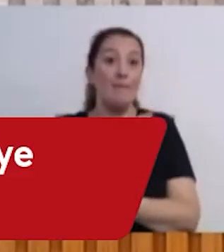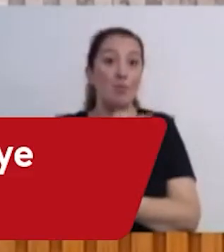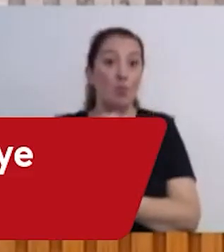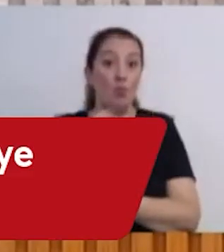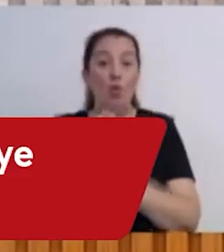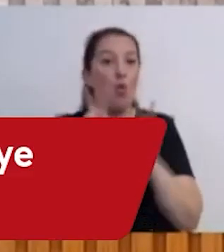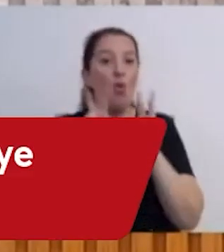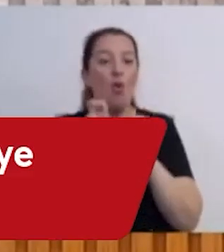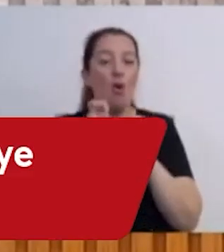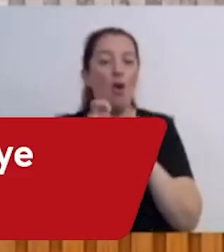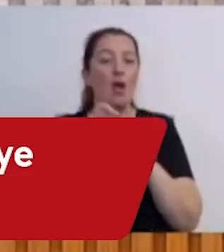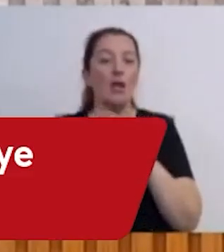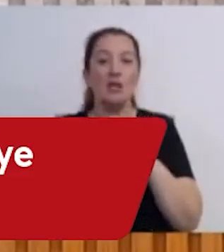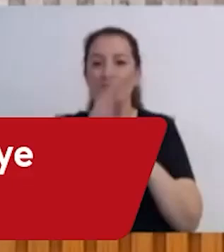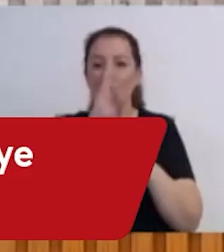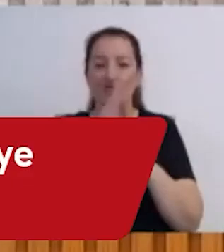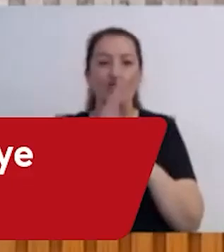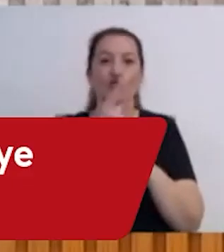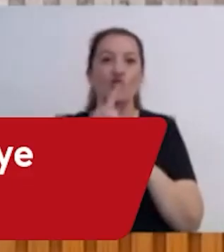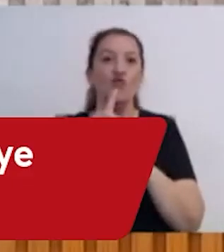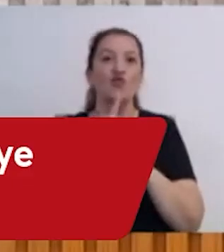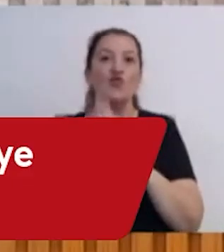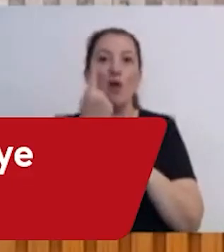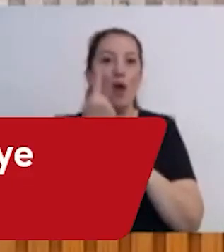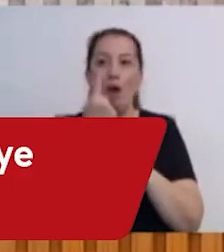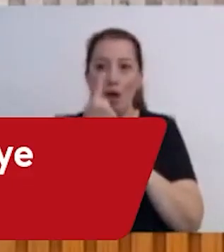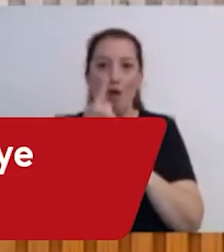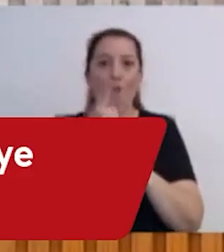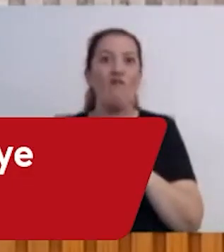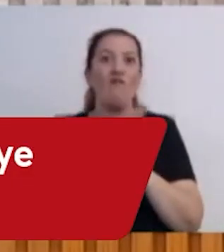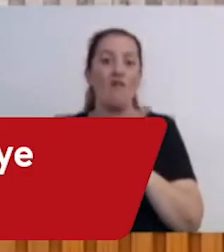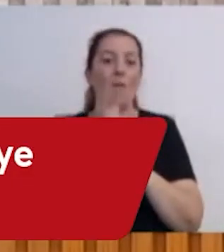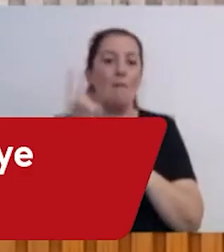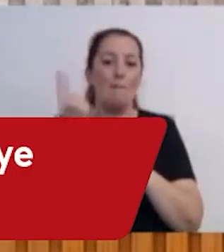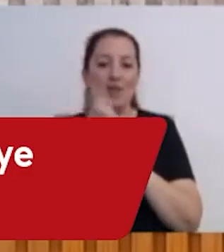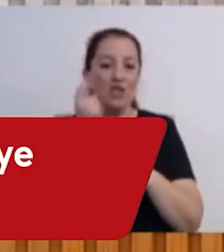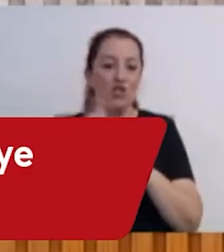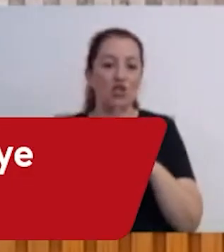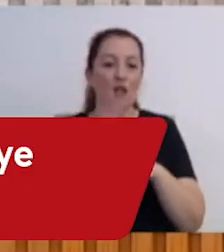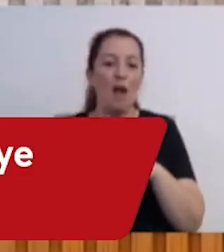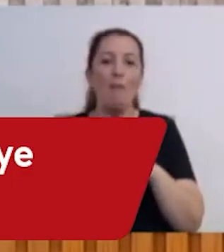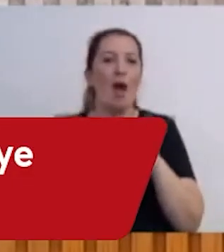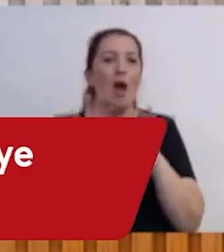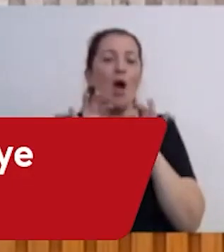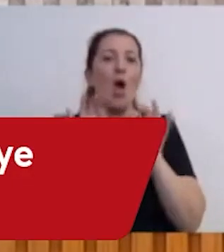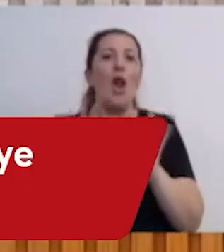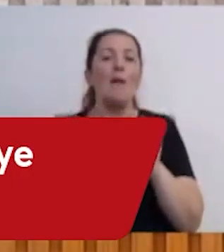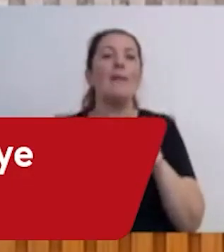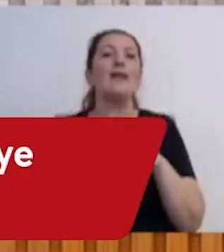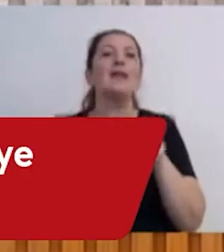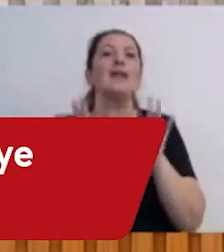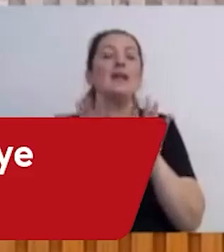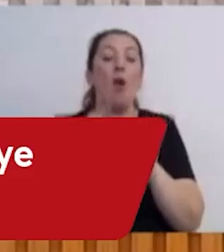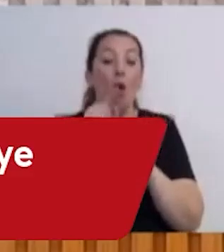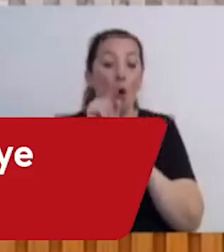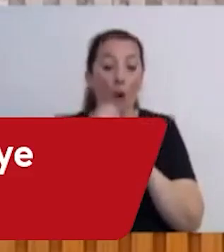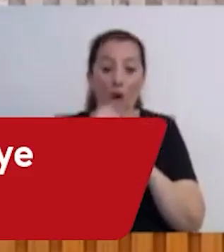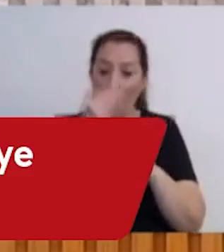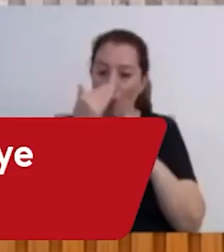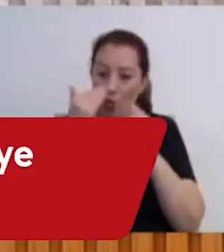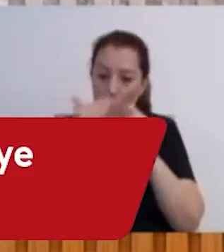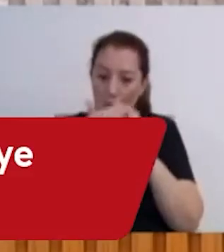alakalı ciddi şikayetler geliyor. Bir şey yapmak önemli değil. Oraya, o dokuya uygun